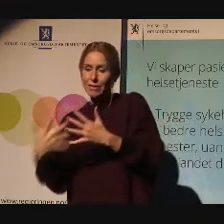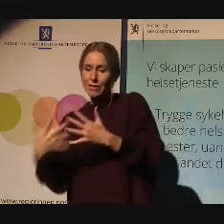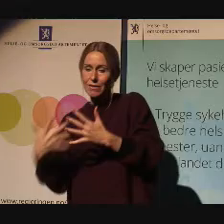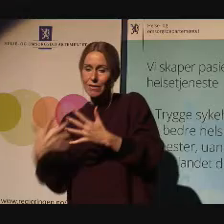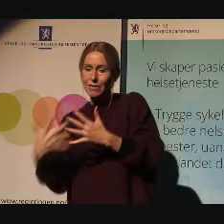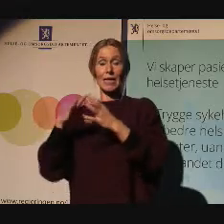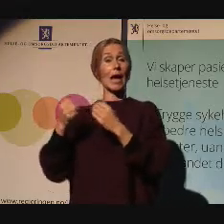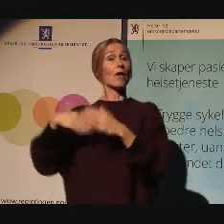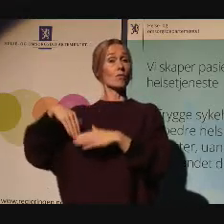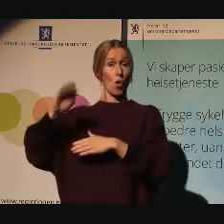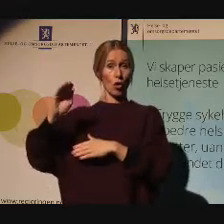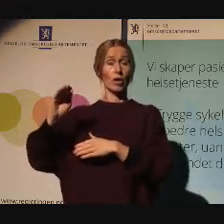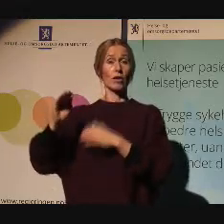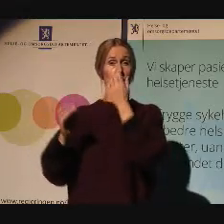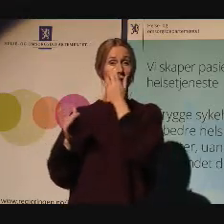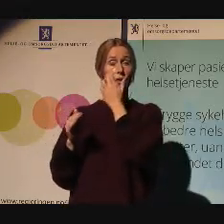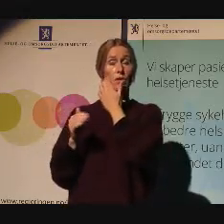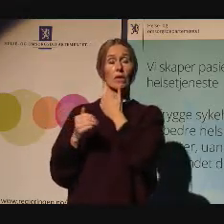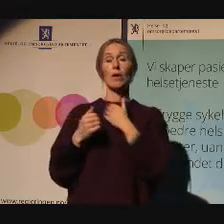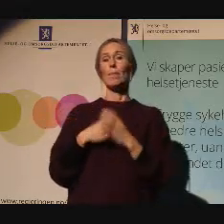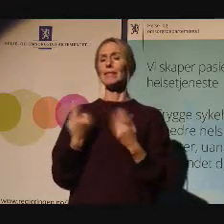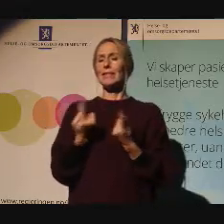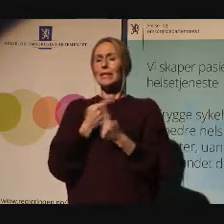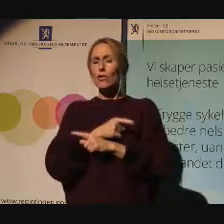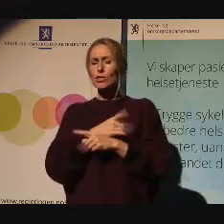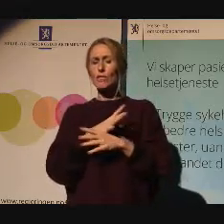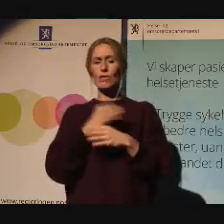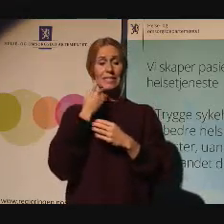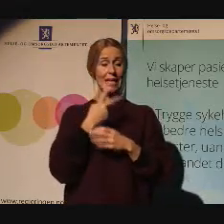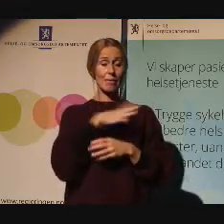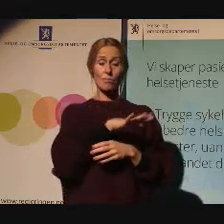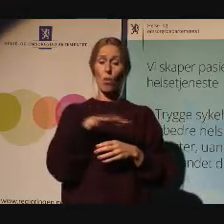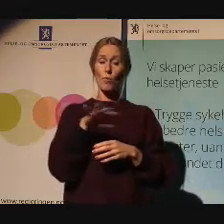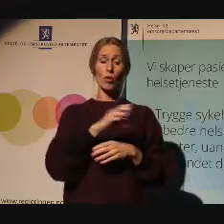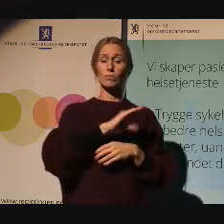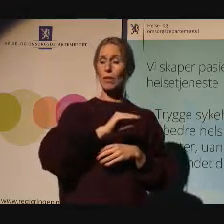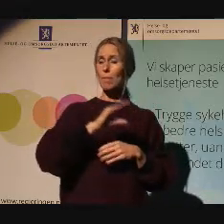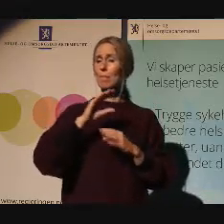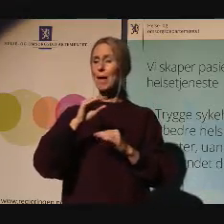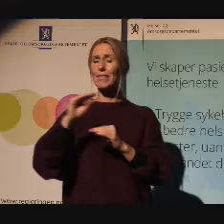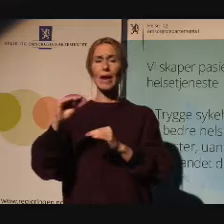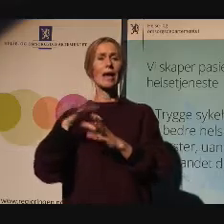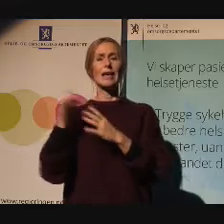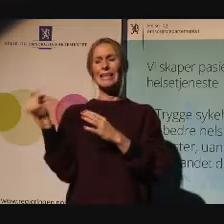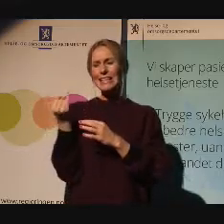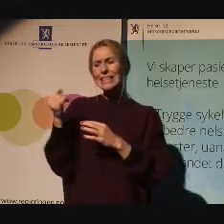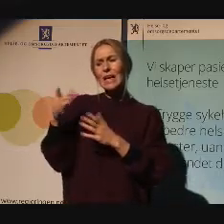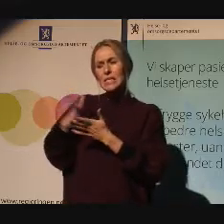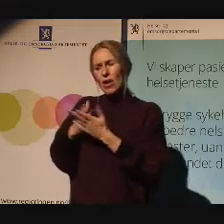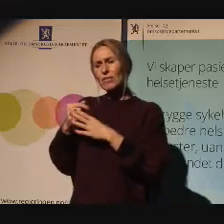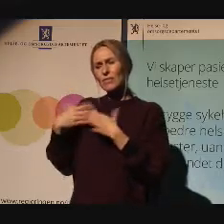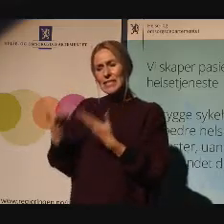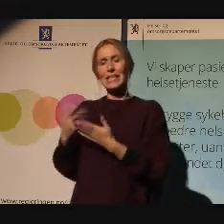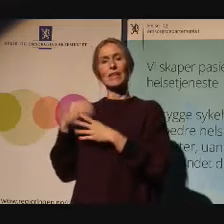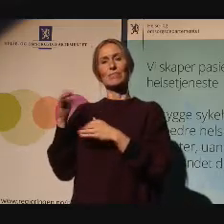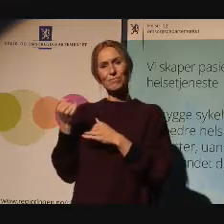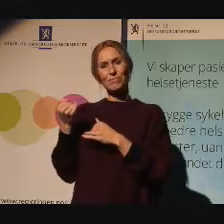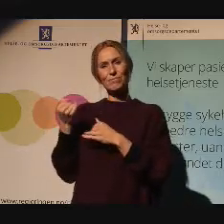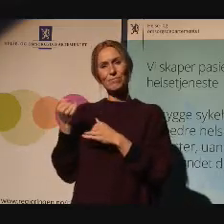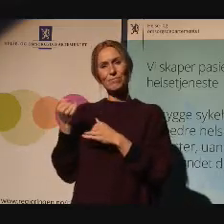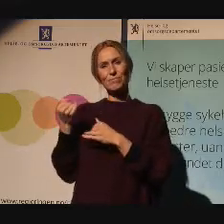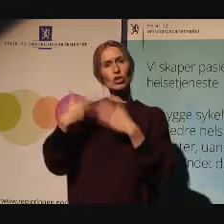til tross for det, og at det stadig blir bedre på mange områder, så viser den Ida-saken at det fortsatt en vei å gå